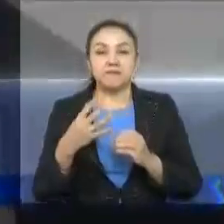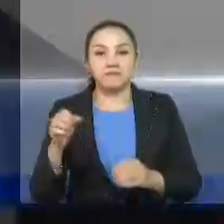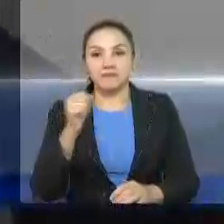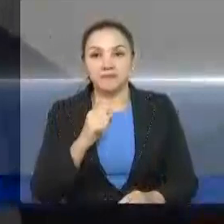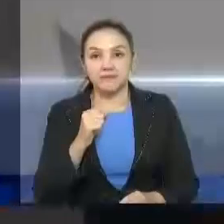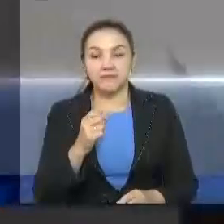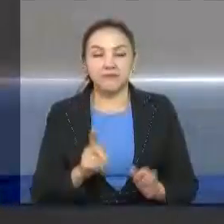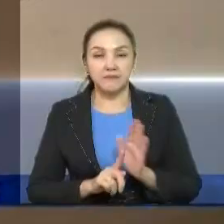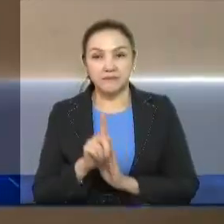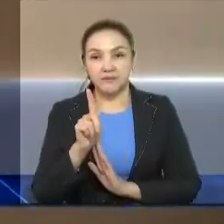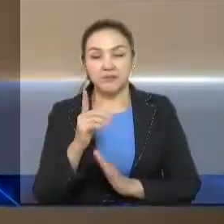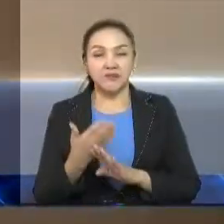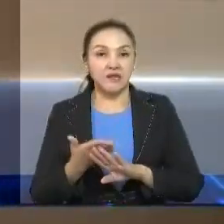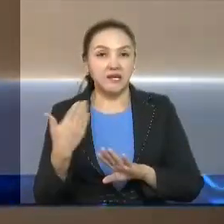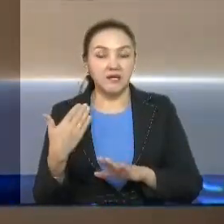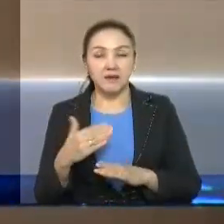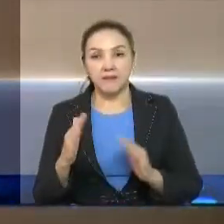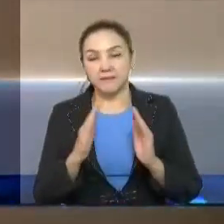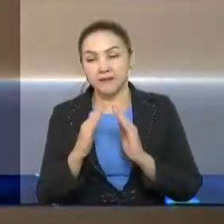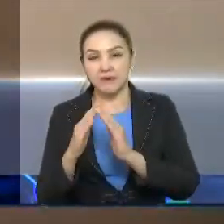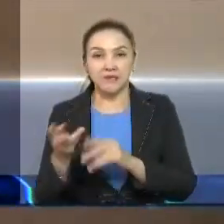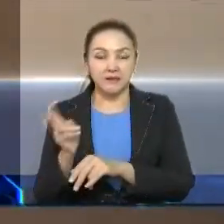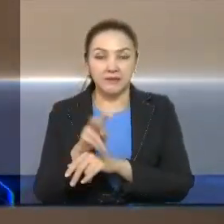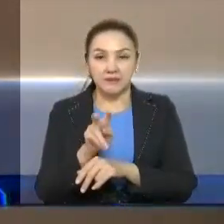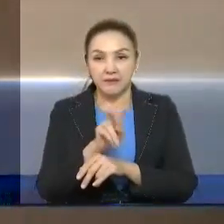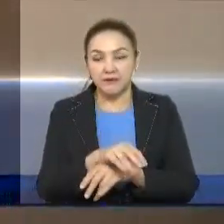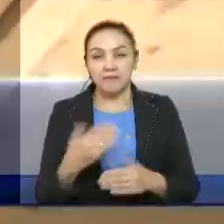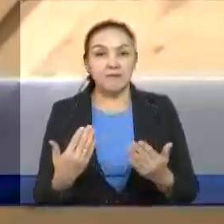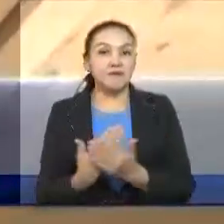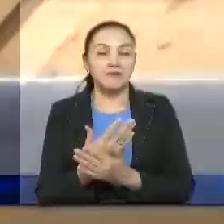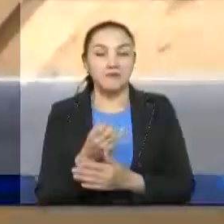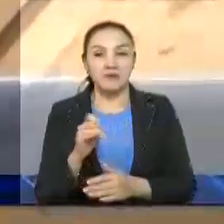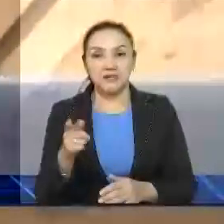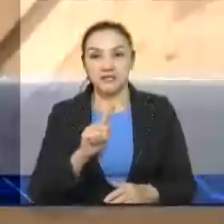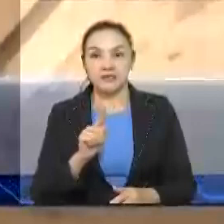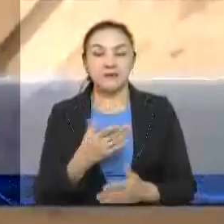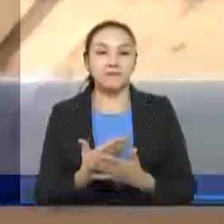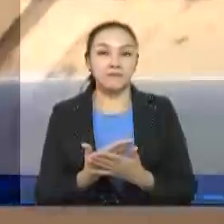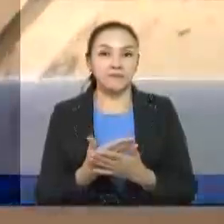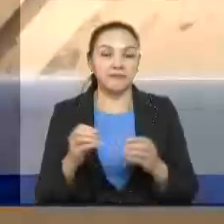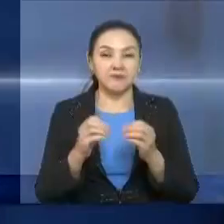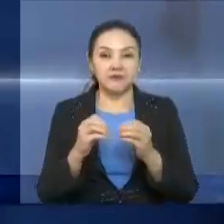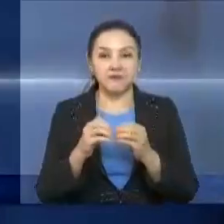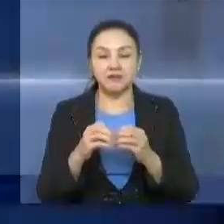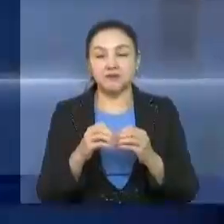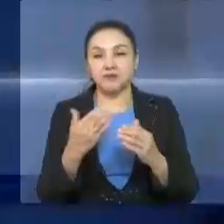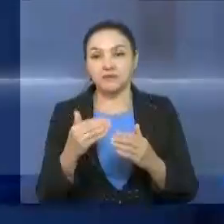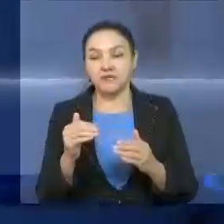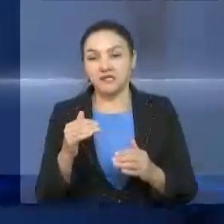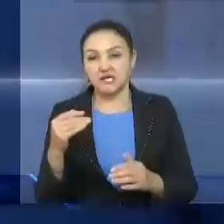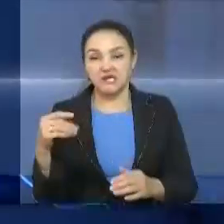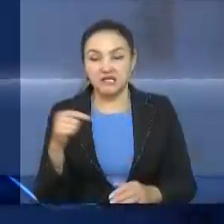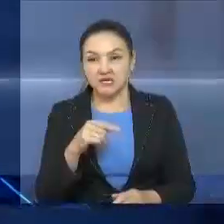работники ведомства приступили к предварительному подворовому обходу. Также новые системы бытового газоснабжения оснащены 10,5 тысячами